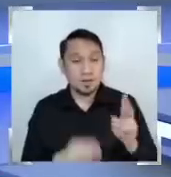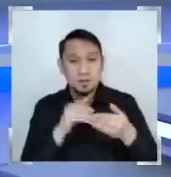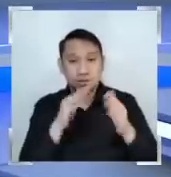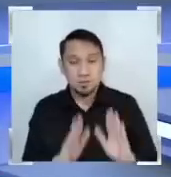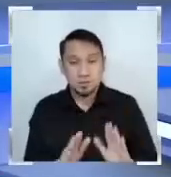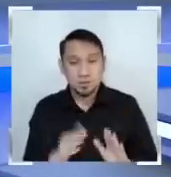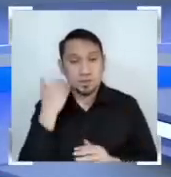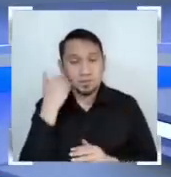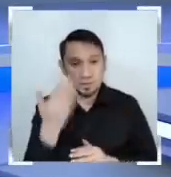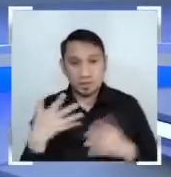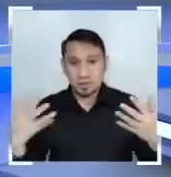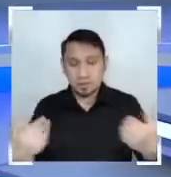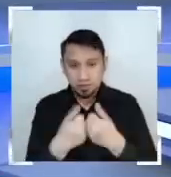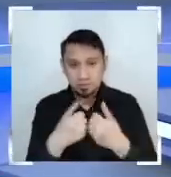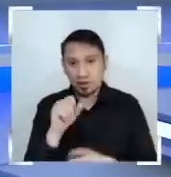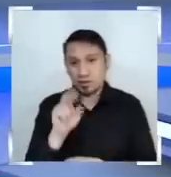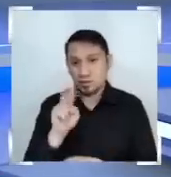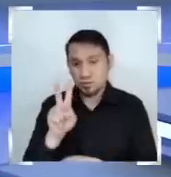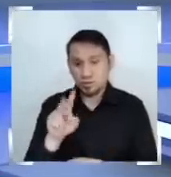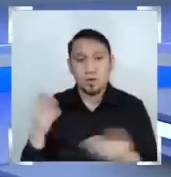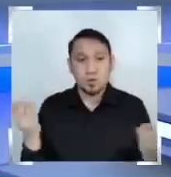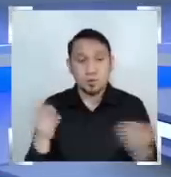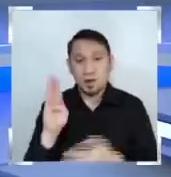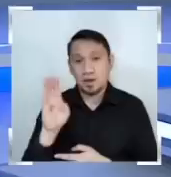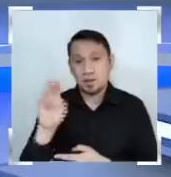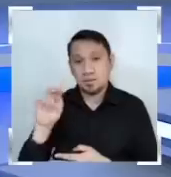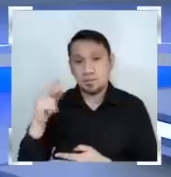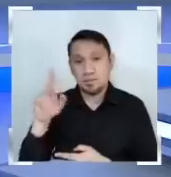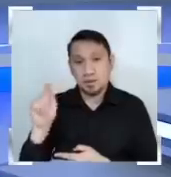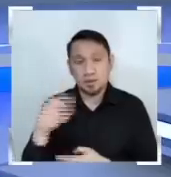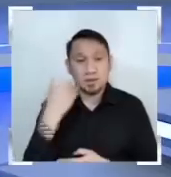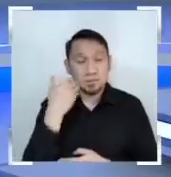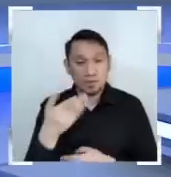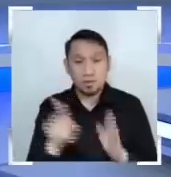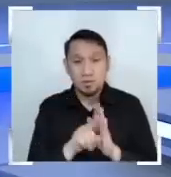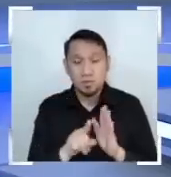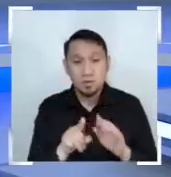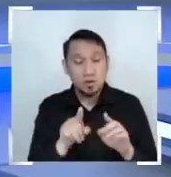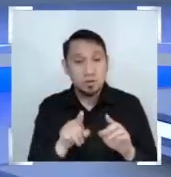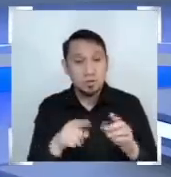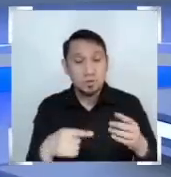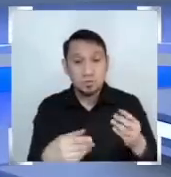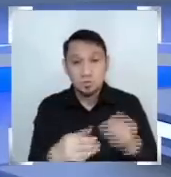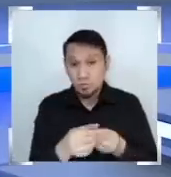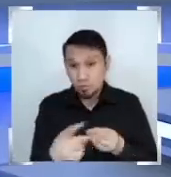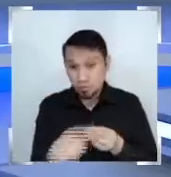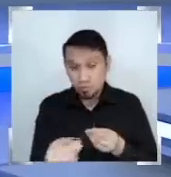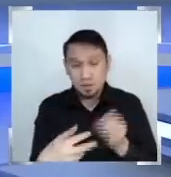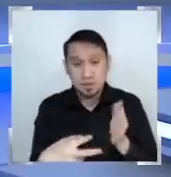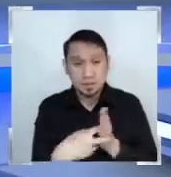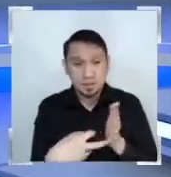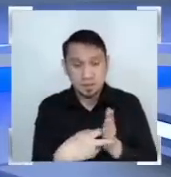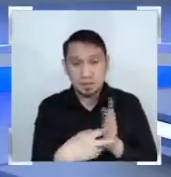ang sinasakyang SUV sa Benguet. Nasawi rin ang isang konduktor ng bus nang masagasaan naman habang tumatawid sa bus